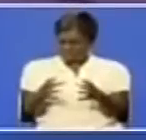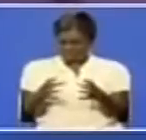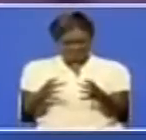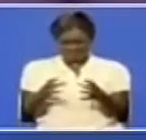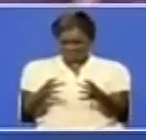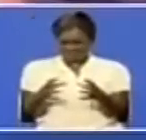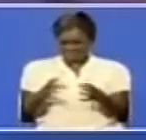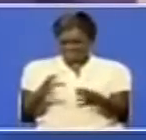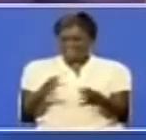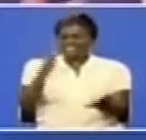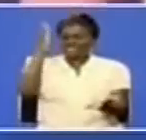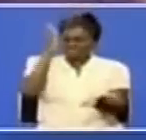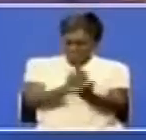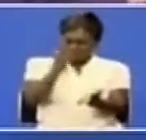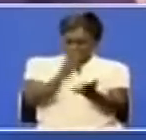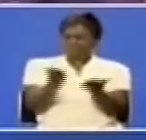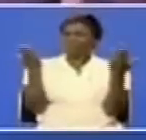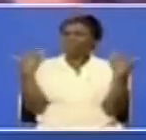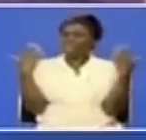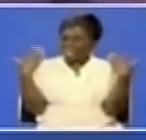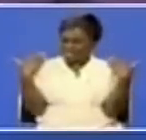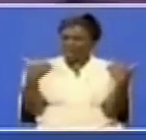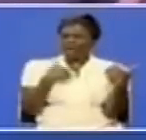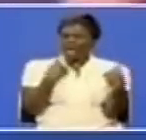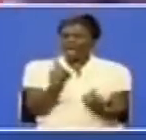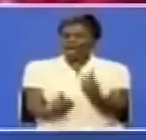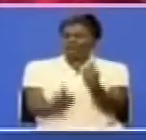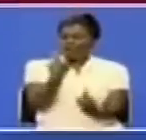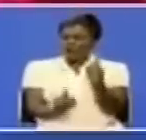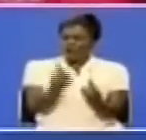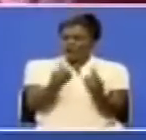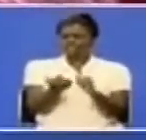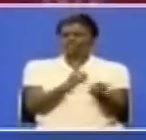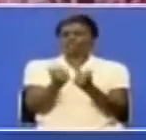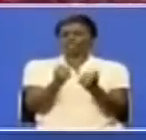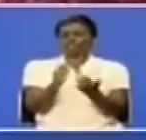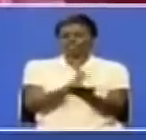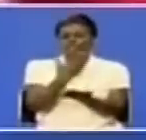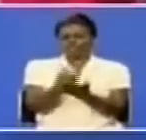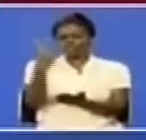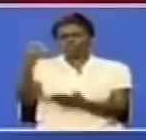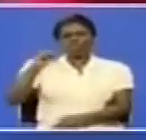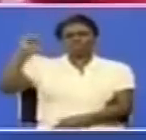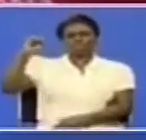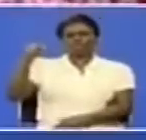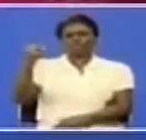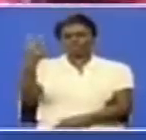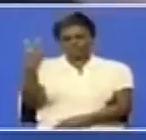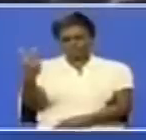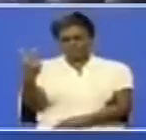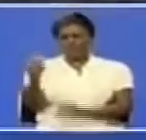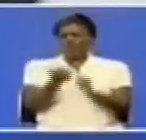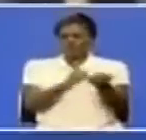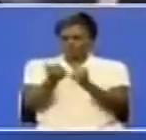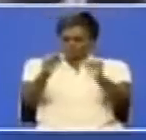promised, no doubt Meru is bracing up for a bruising showdown between the two political heavyweights, a duel